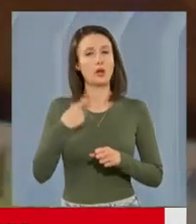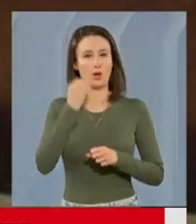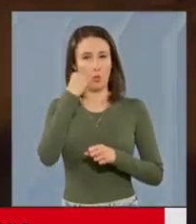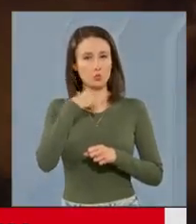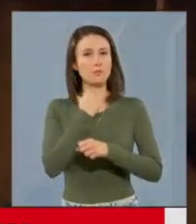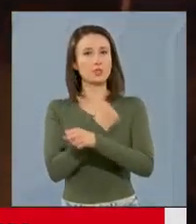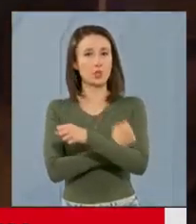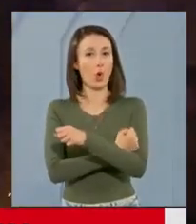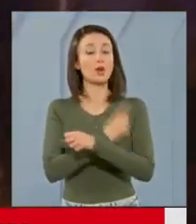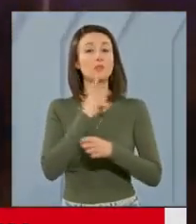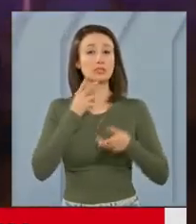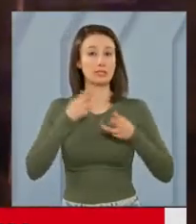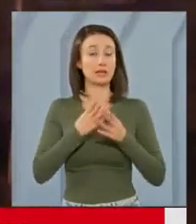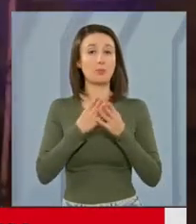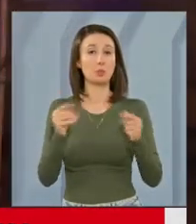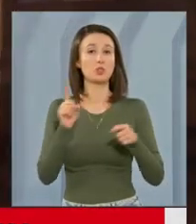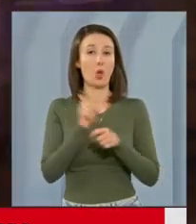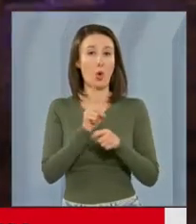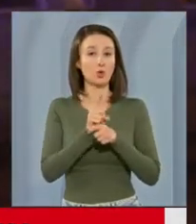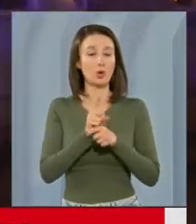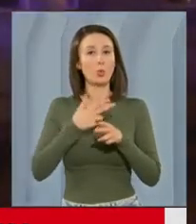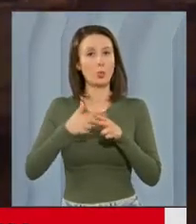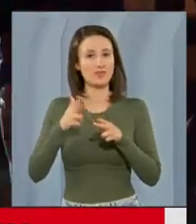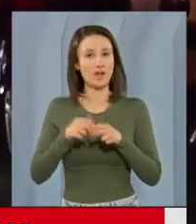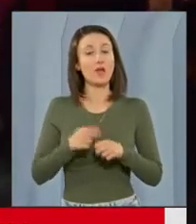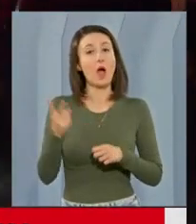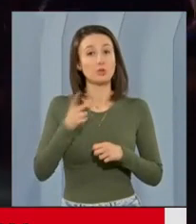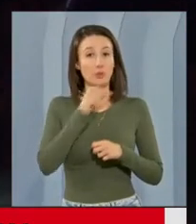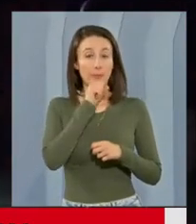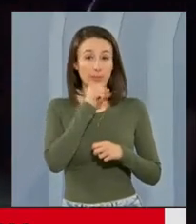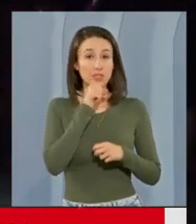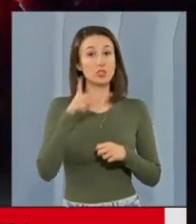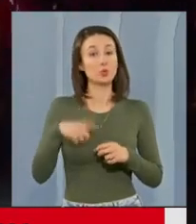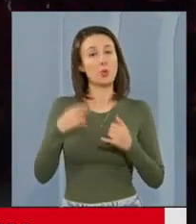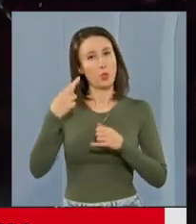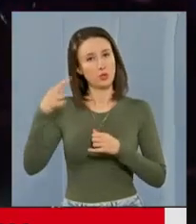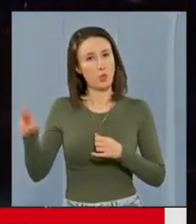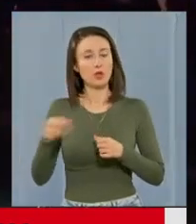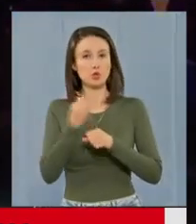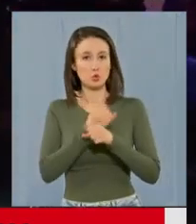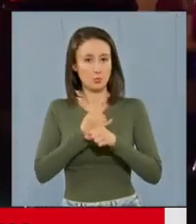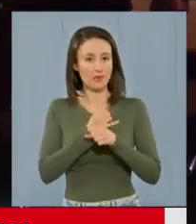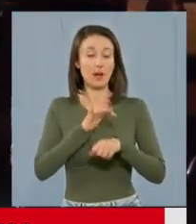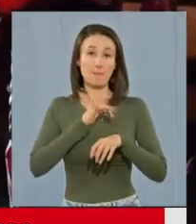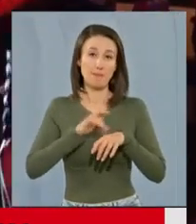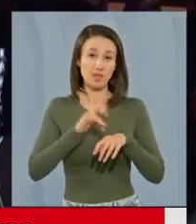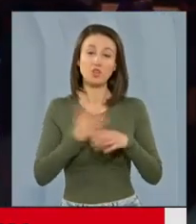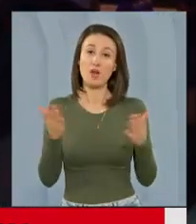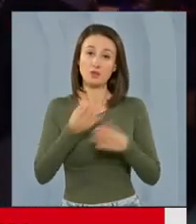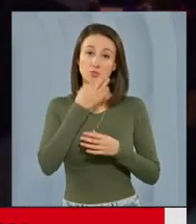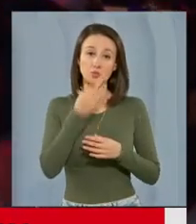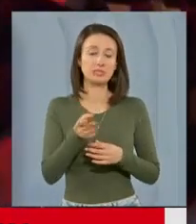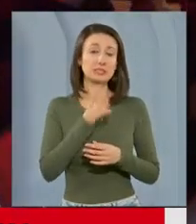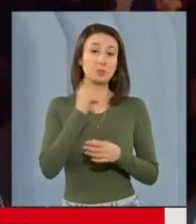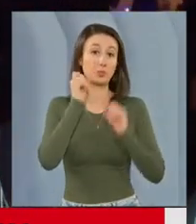droguri și a fost internat de mai multe ori la dezintoxicare cei doi bătrâni se află în continuare sub supravegherea medicilor care spun